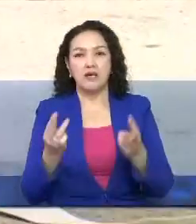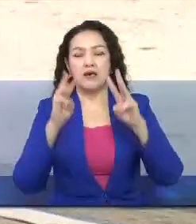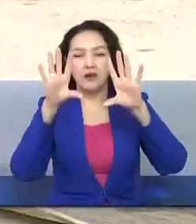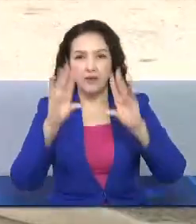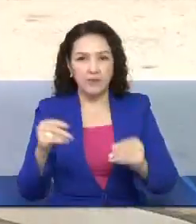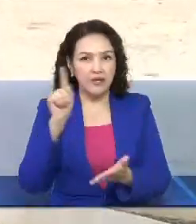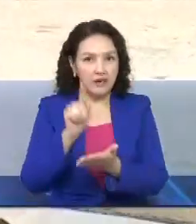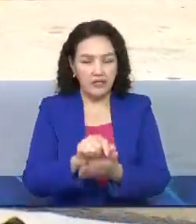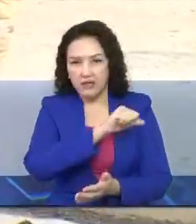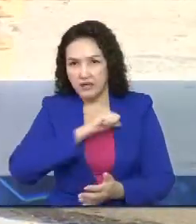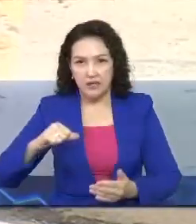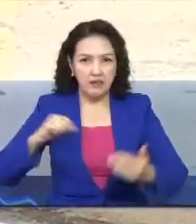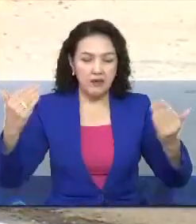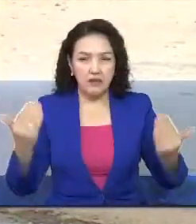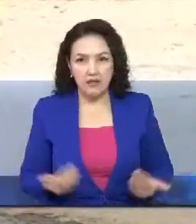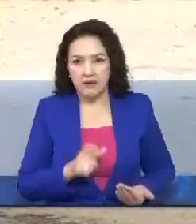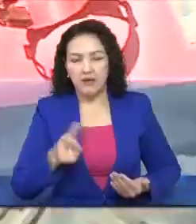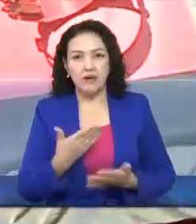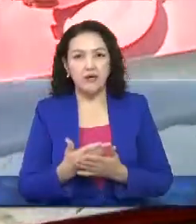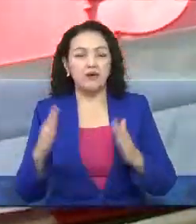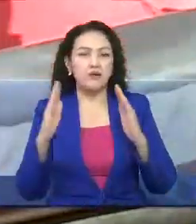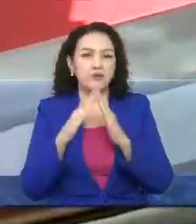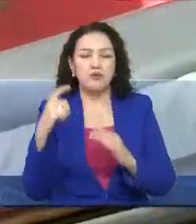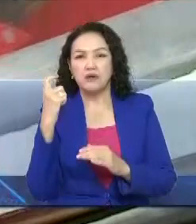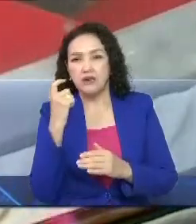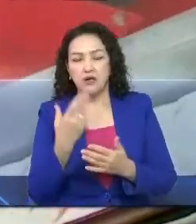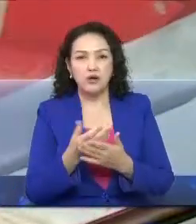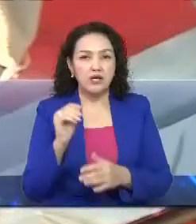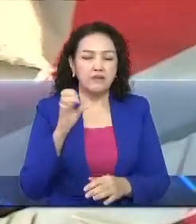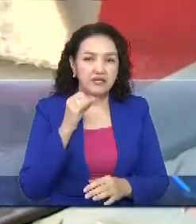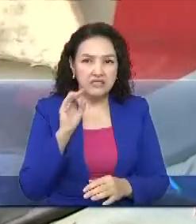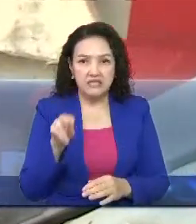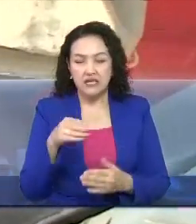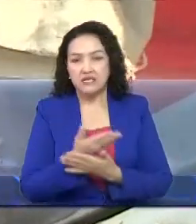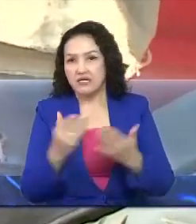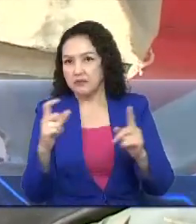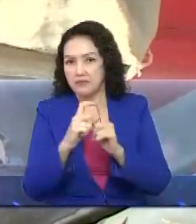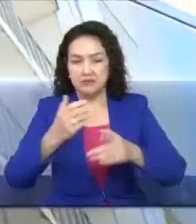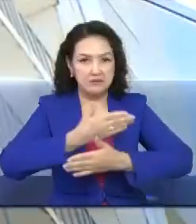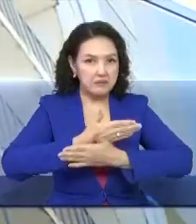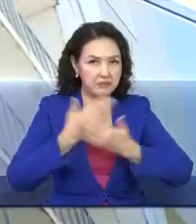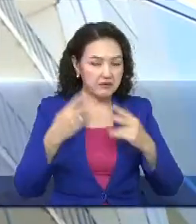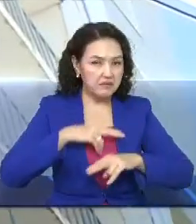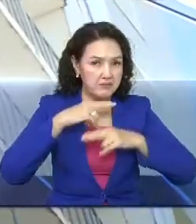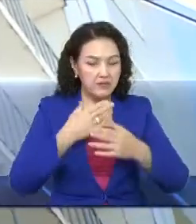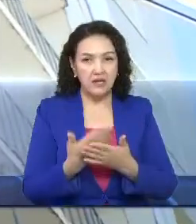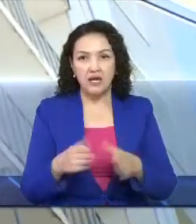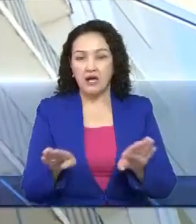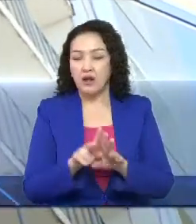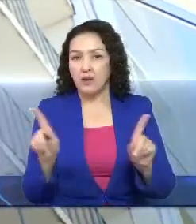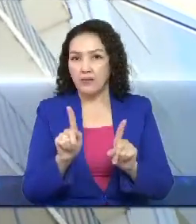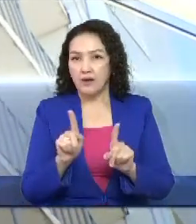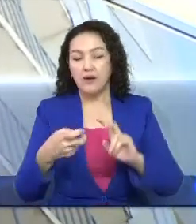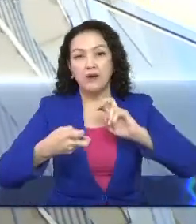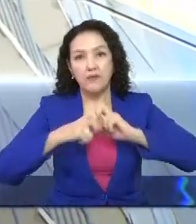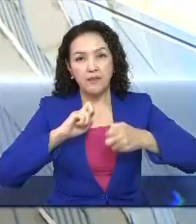пожаротушения, должны сами жильцы. Однако ни домовладельцы, ни ОСИ и ПТ на такие, по их словам, мелочи не обращают внимания, что приводит